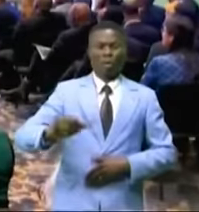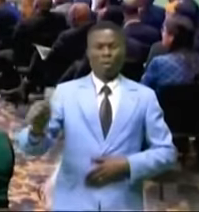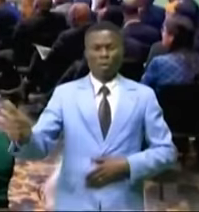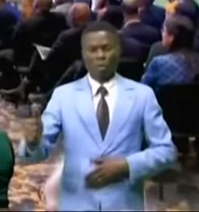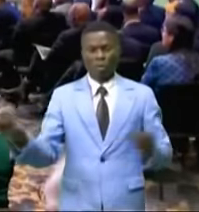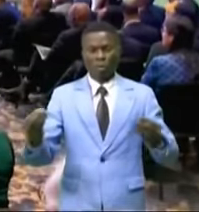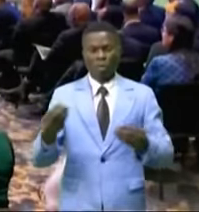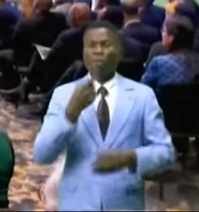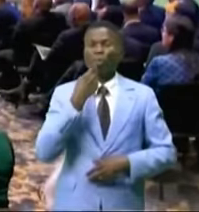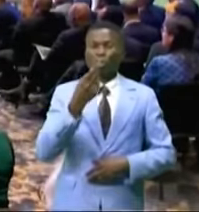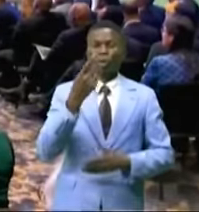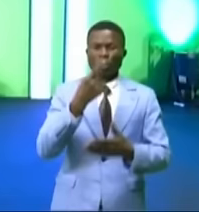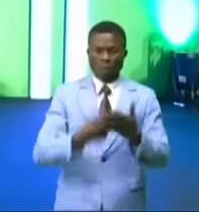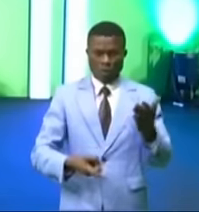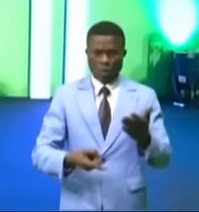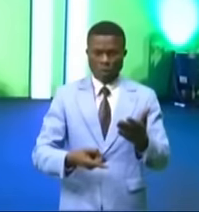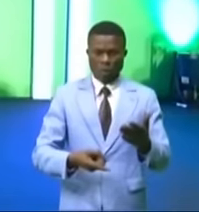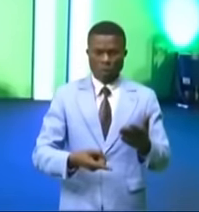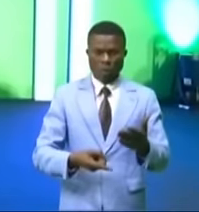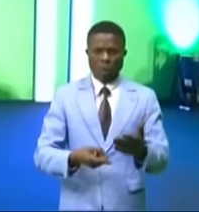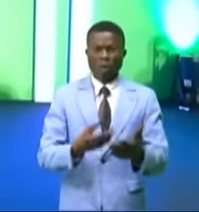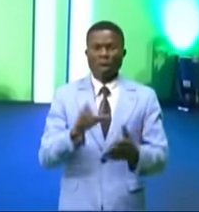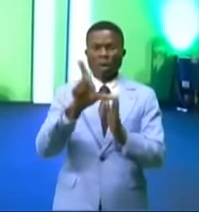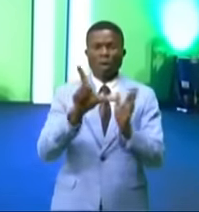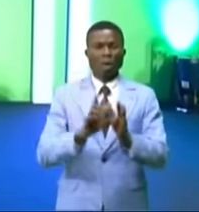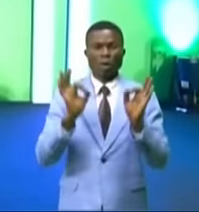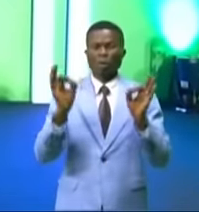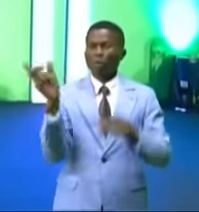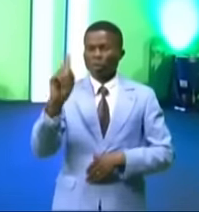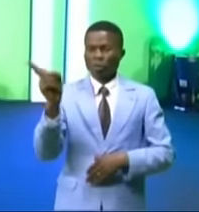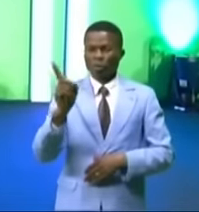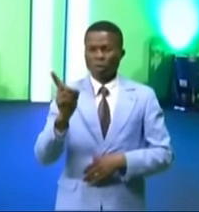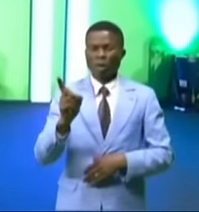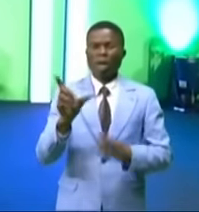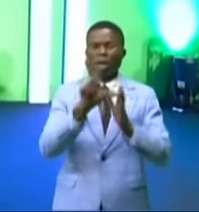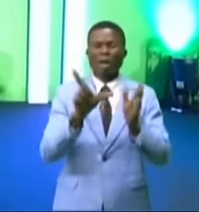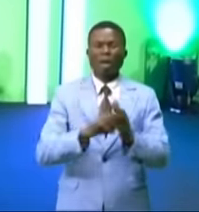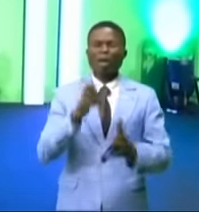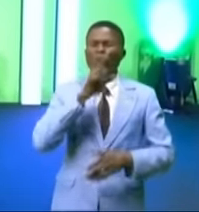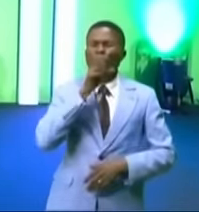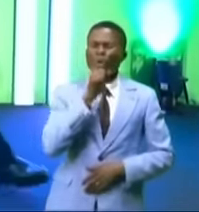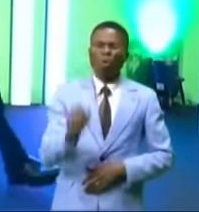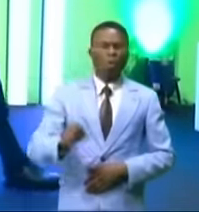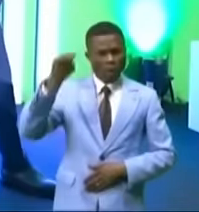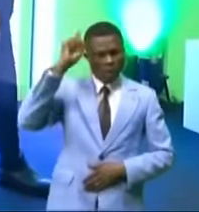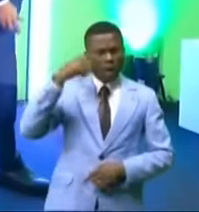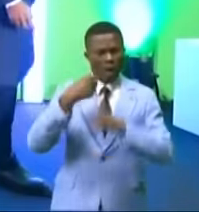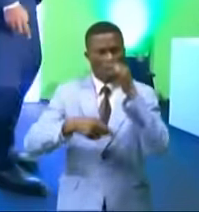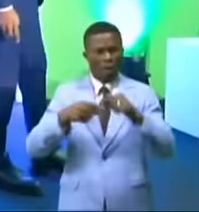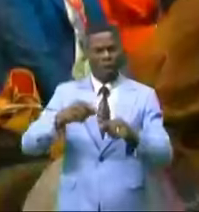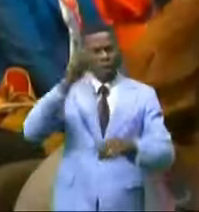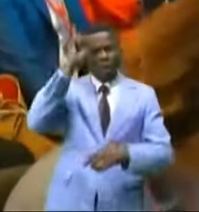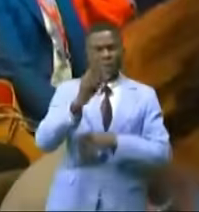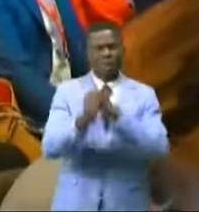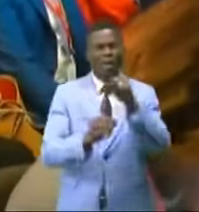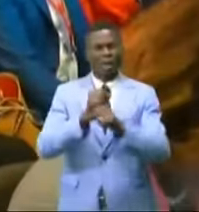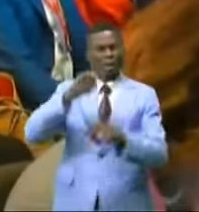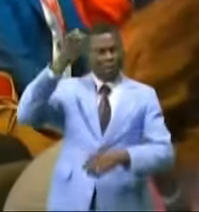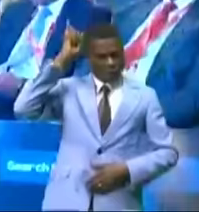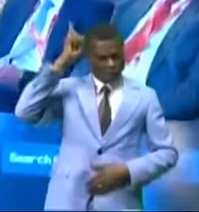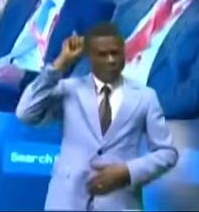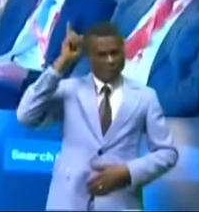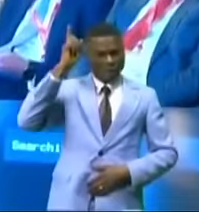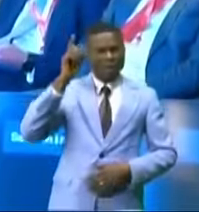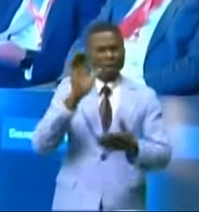vous dire que ce n'est pas une nouvelle loi, c'est une vieille loi qui date déjà de plus de 100 ans.